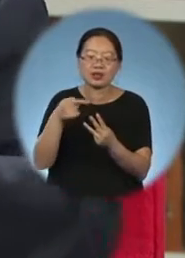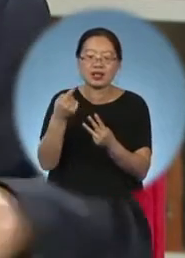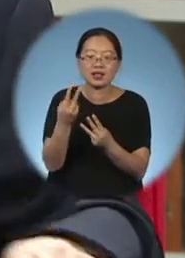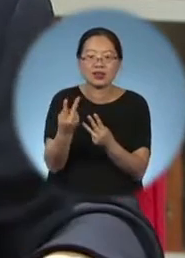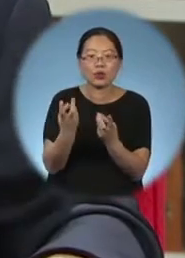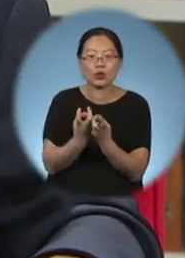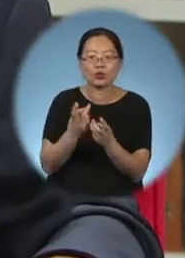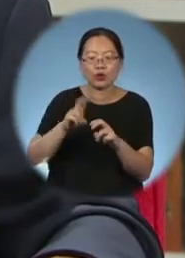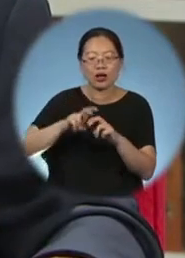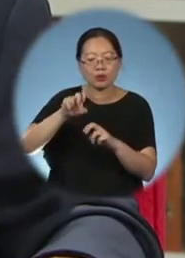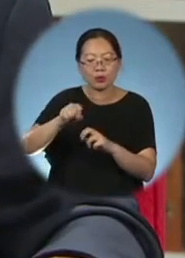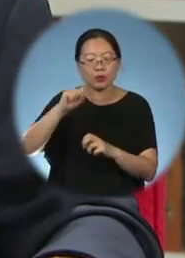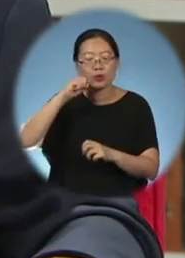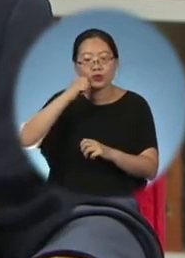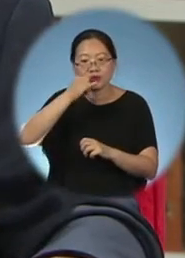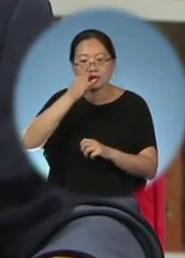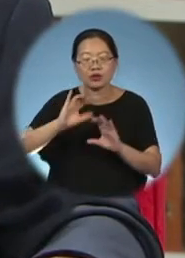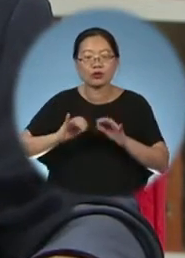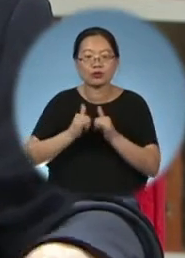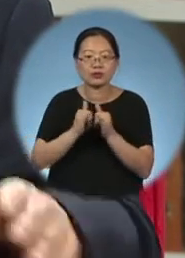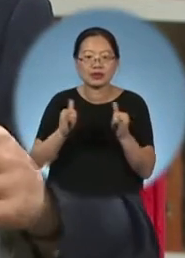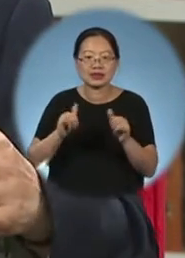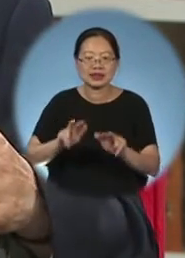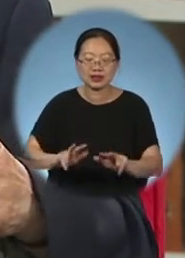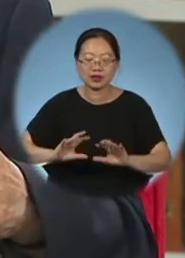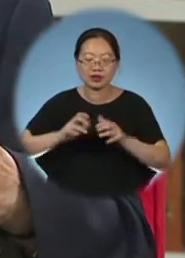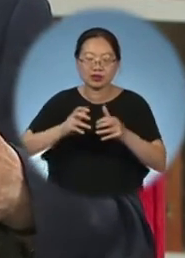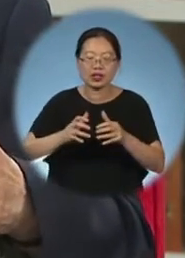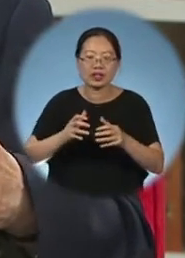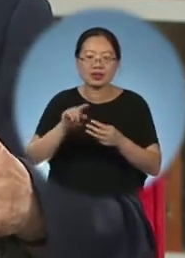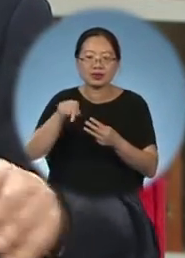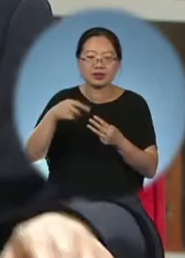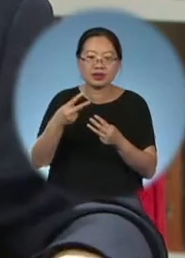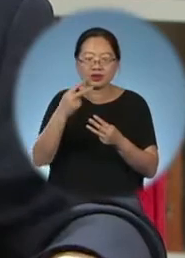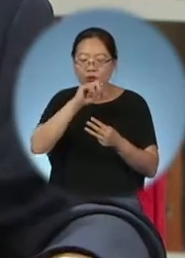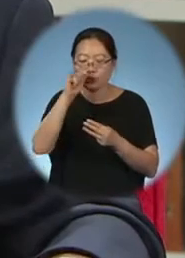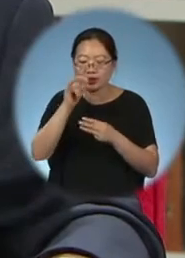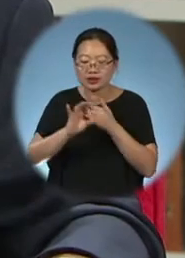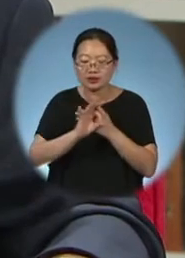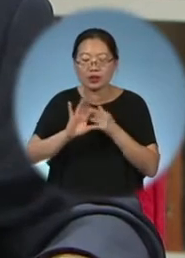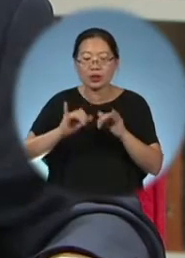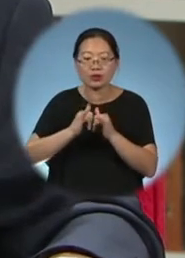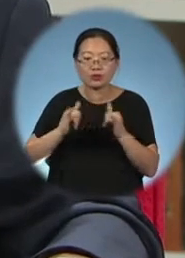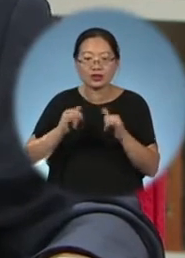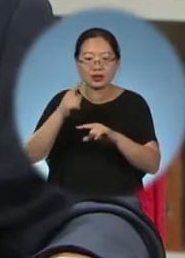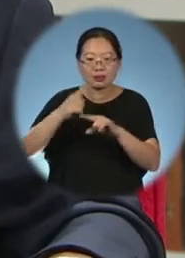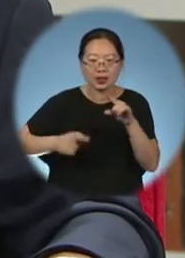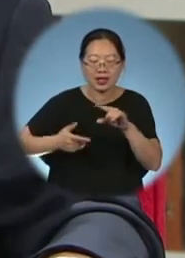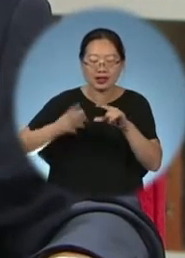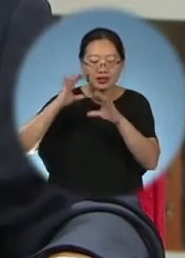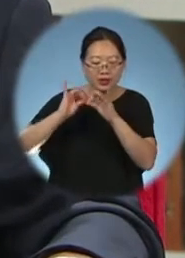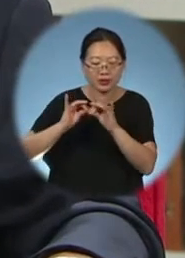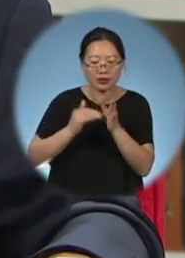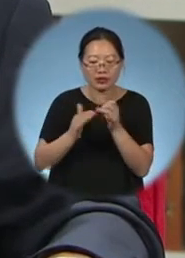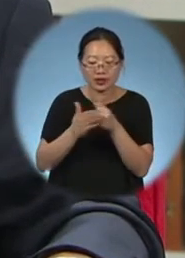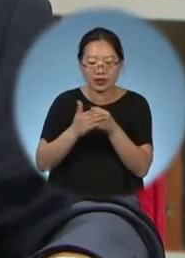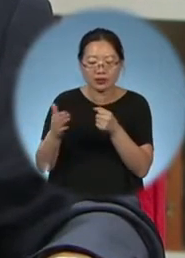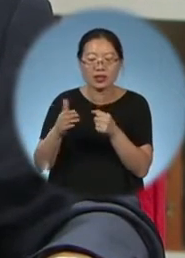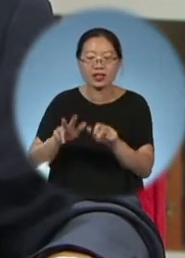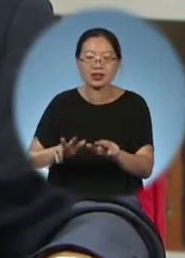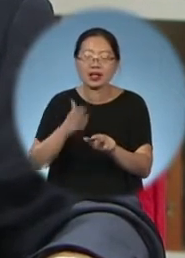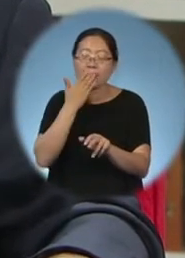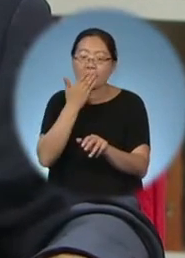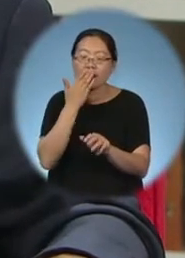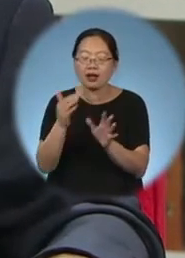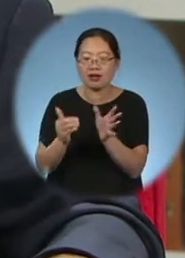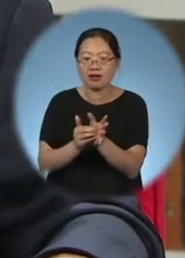어떻게 확보합니까? 뭐 국민은 이제 국회에서 3분의 1로 통과되면 아마 국민은 과반수 찬성이면 되니까 그것은 이제